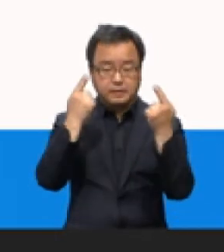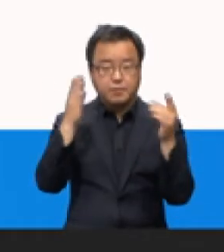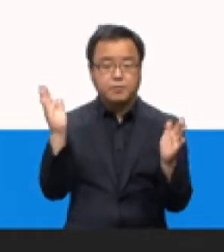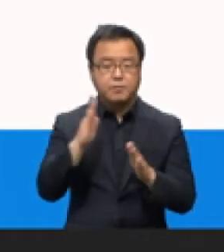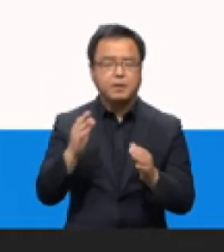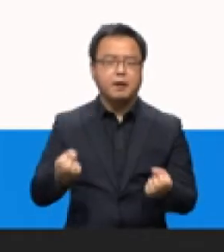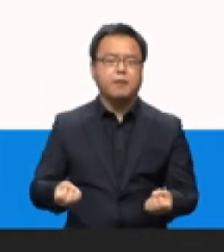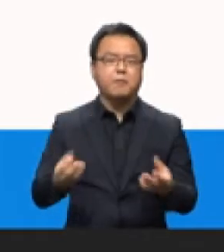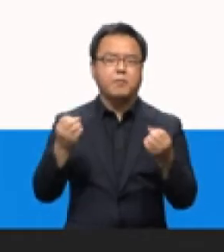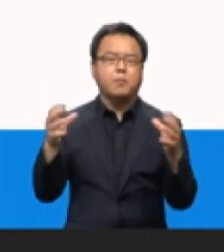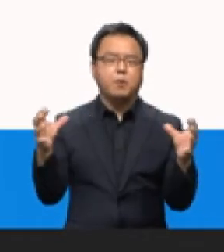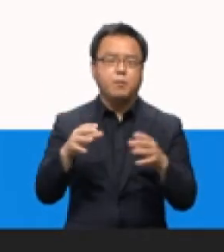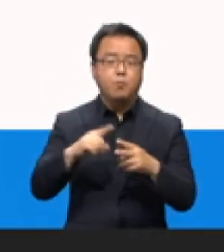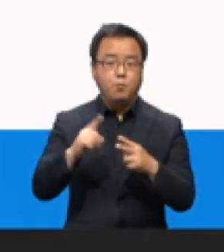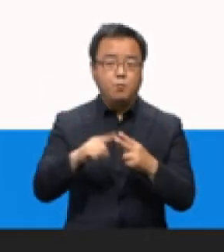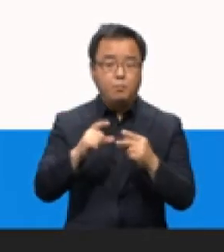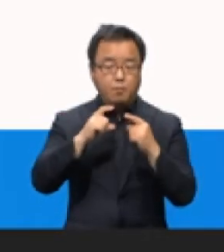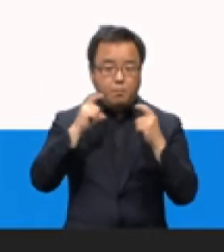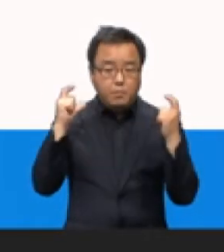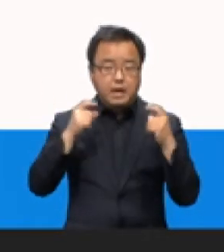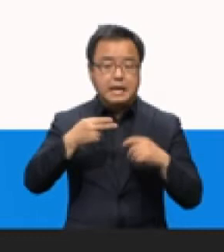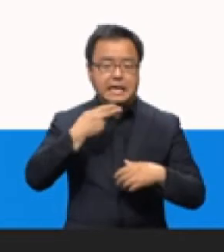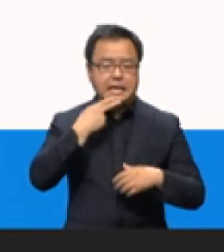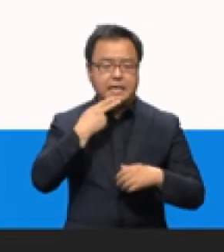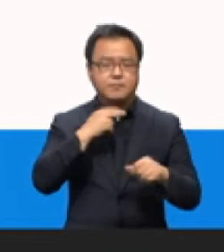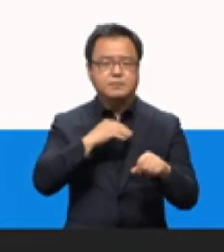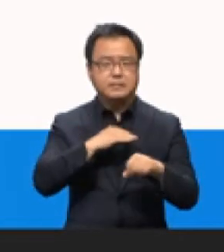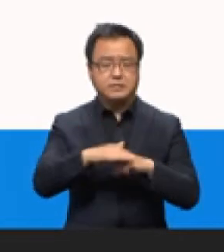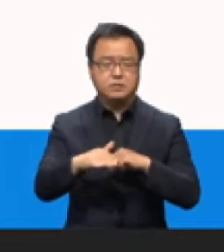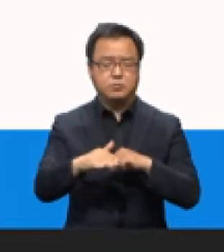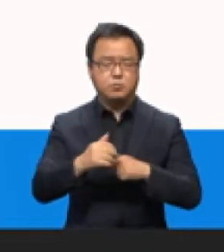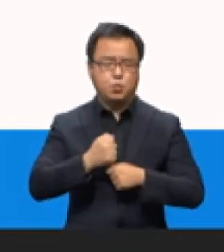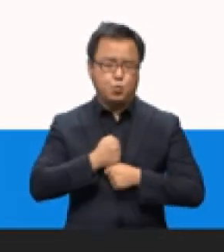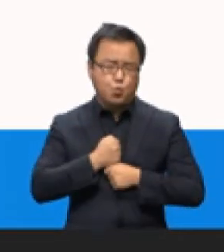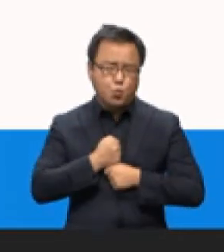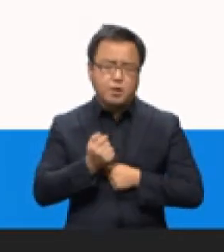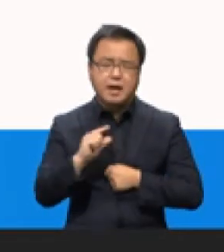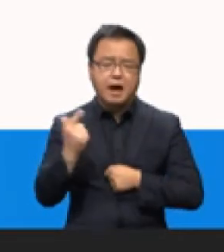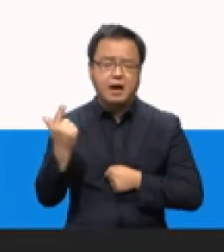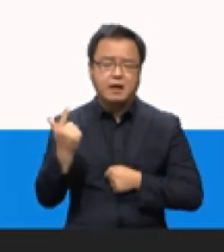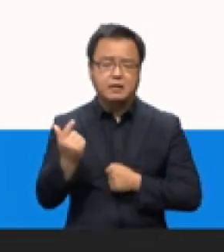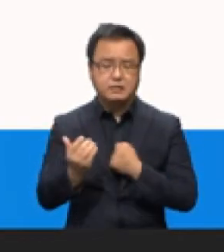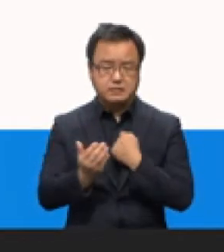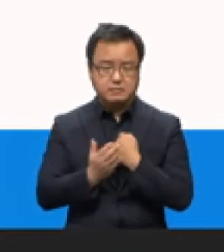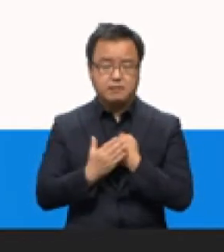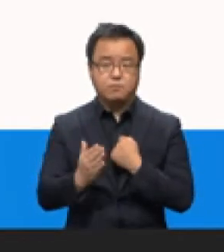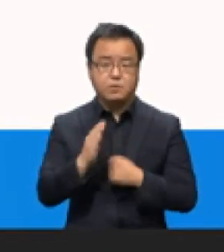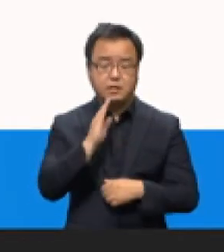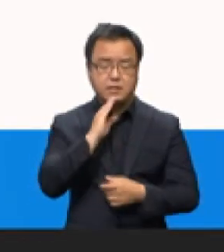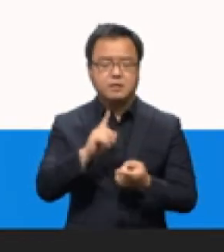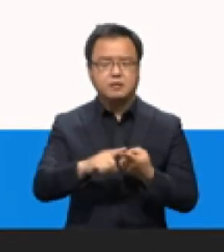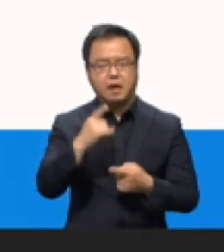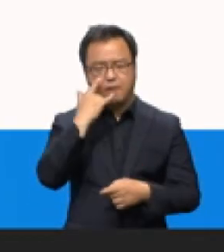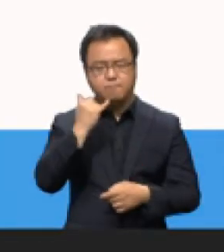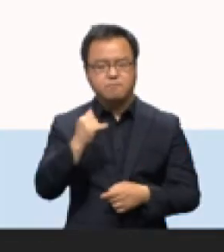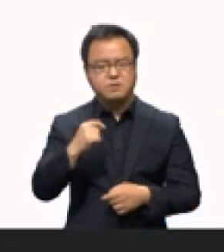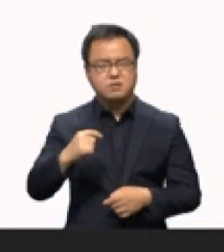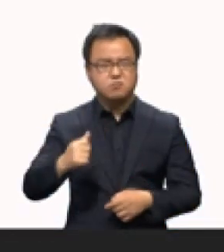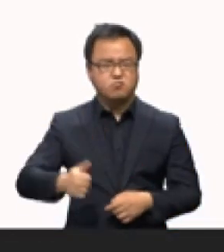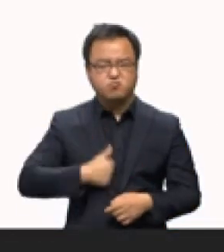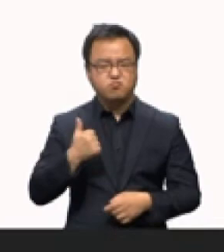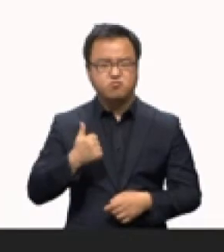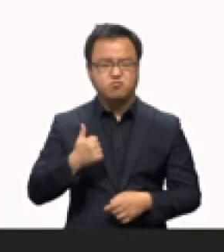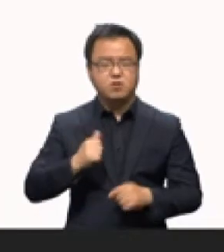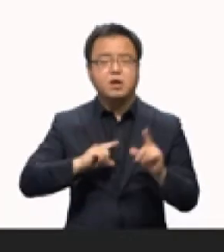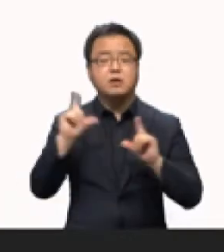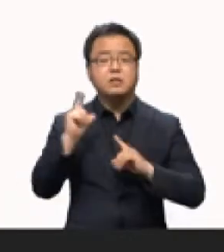파티를 열거나 마스크를 쓰지 않는 등 경각심이 부족해 벌어진 일들인데요. 이런 부분에 대해 학부모들이 단단히 화난